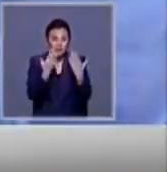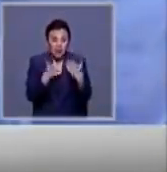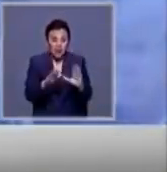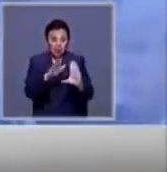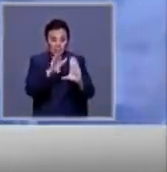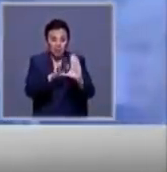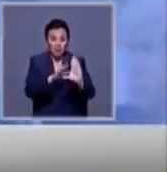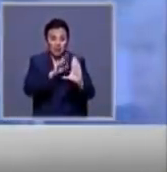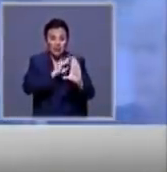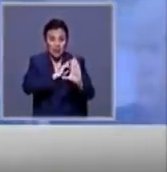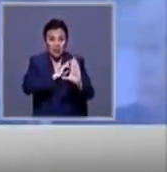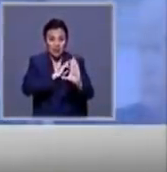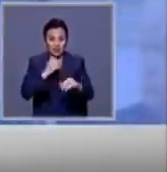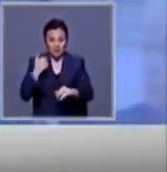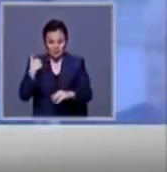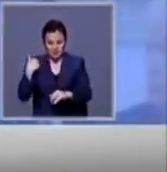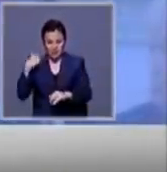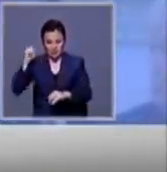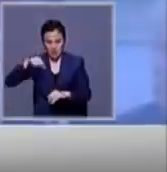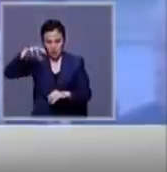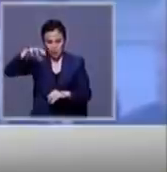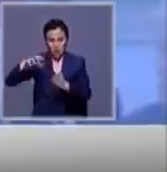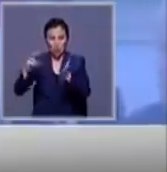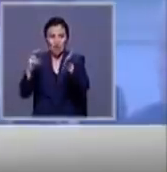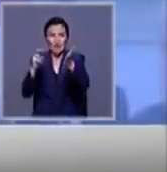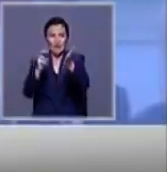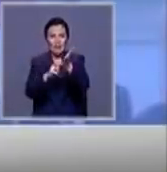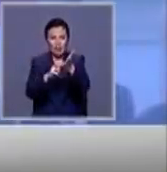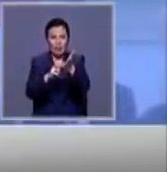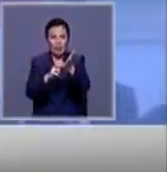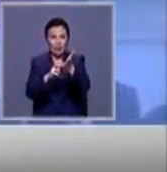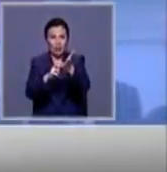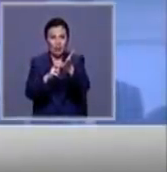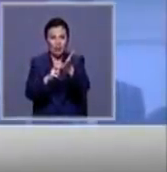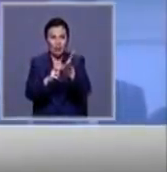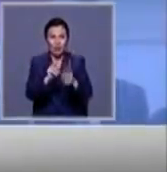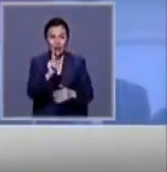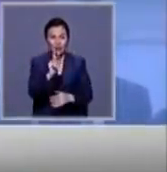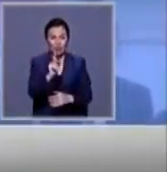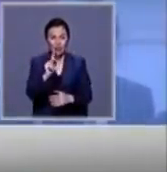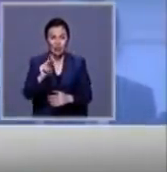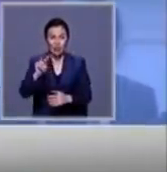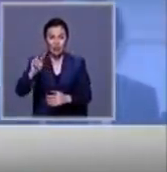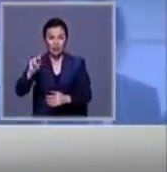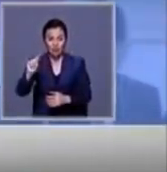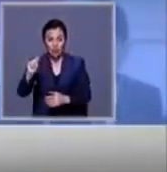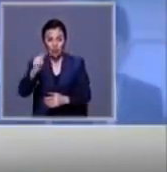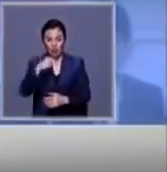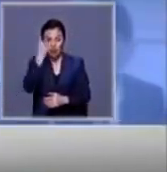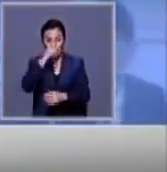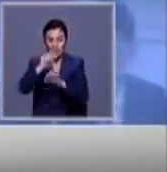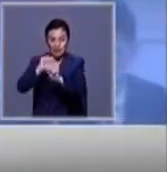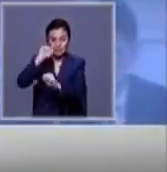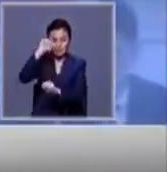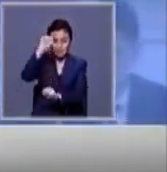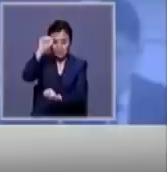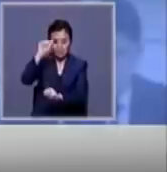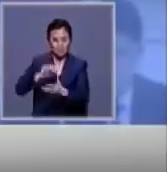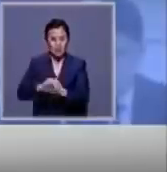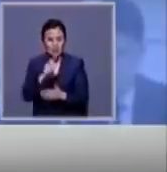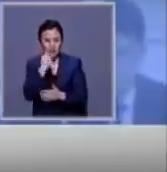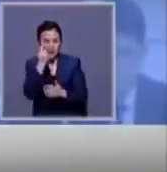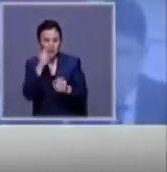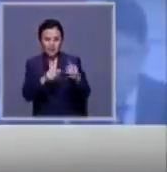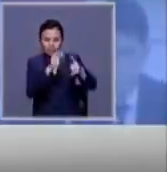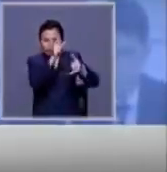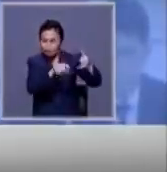ให้สมัครเองก็มีองค์กรมารับรองแล้วก็ทีนี้กกต.ก็เลยต้องมาประกาศหาองค์กรที่แบบว่าใครจะรับรองใครได้อะไรแบบนี้ใช่ไห